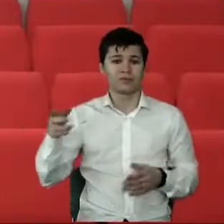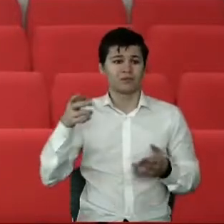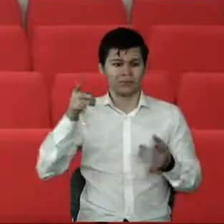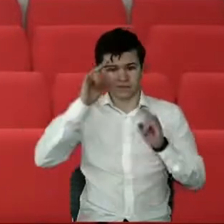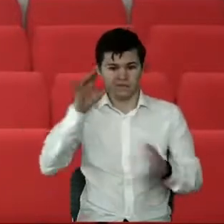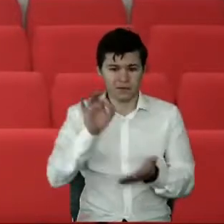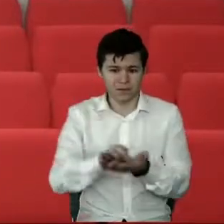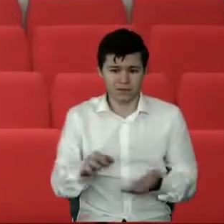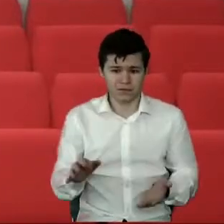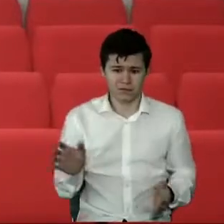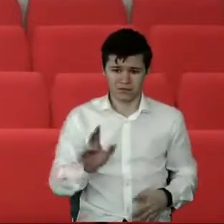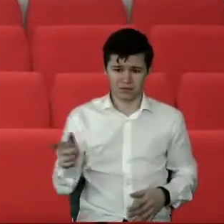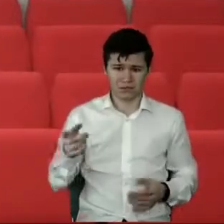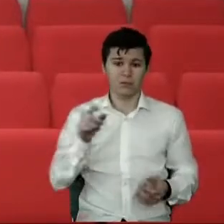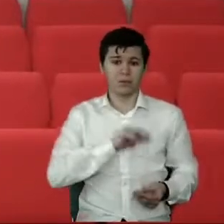работал.